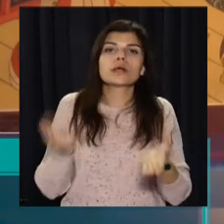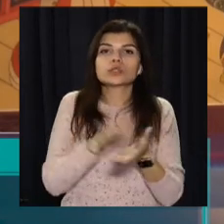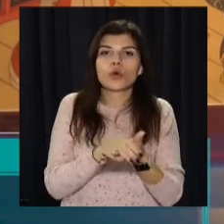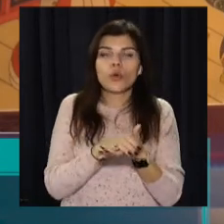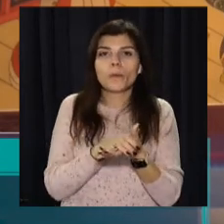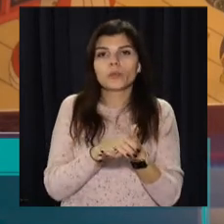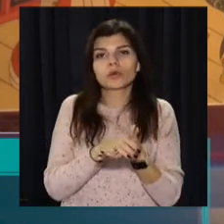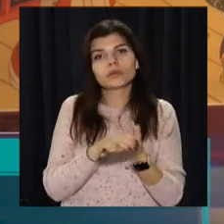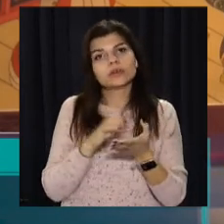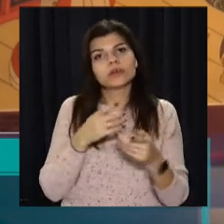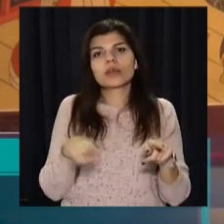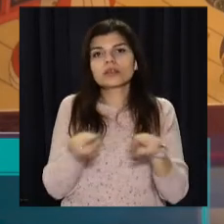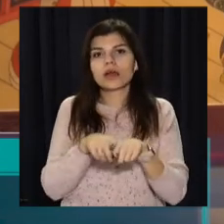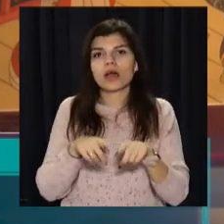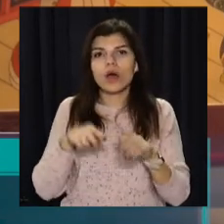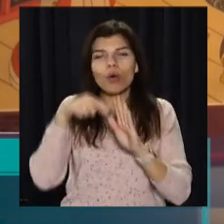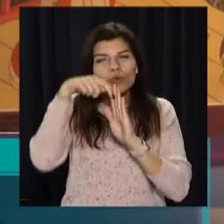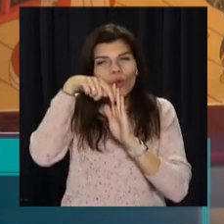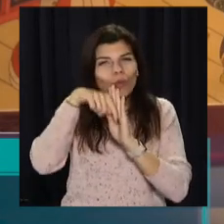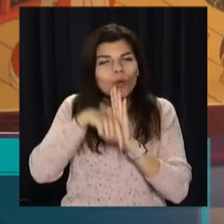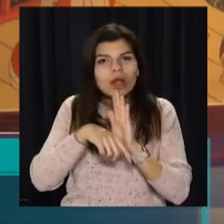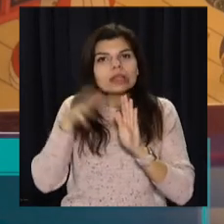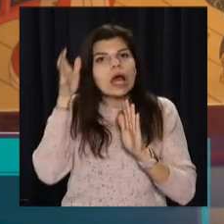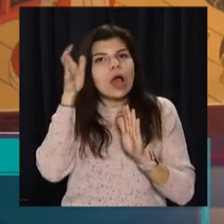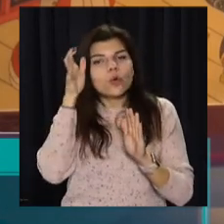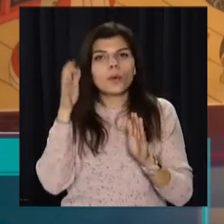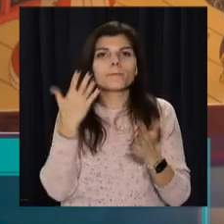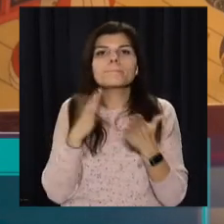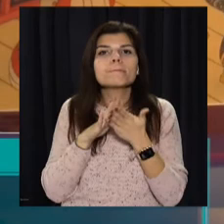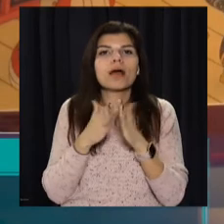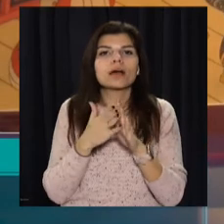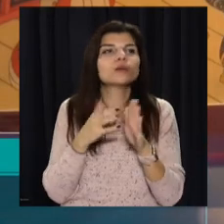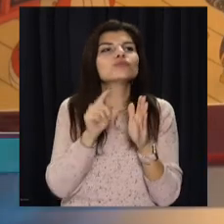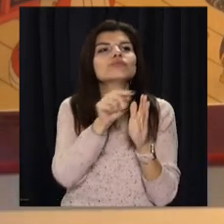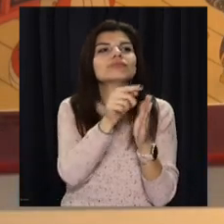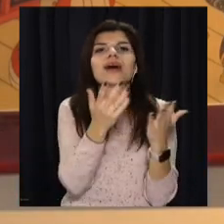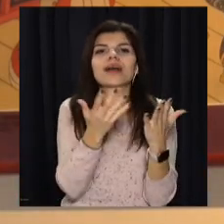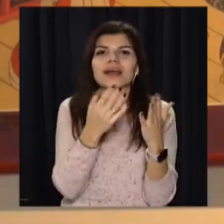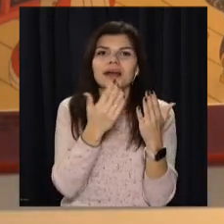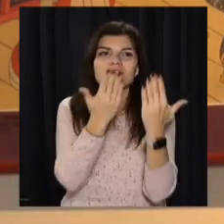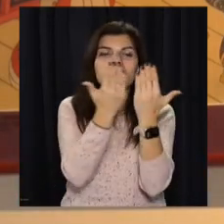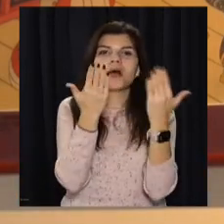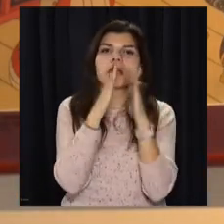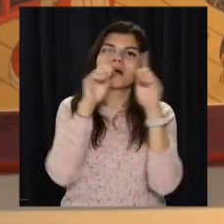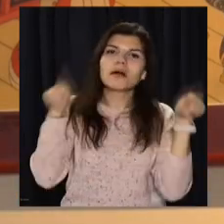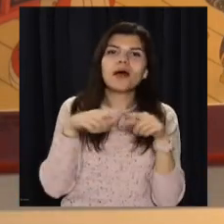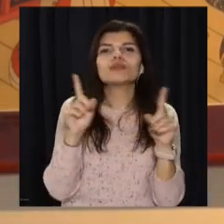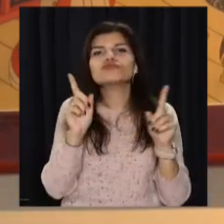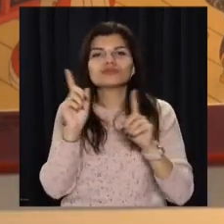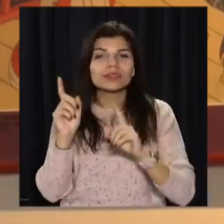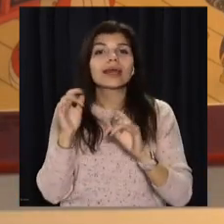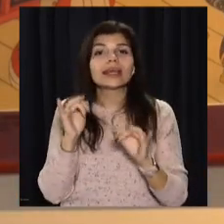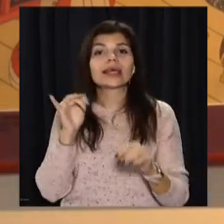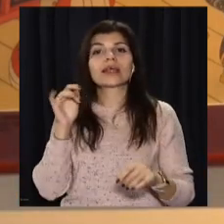із таким глибоким науковим матеріалом, який стосується того чи іншого мистецького пласту. Ну і також за